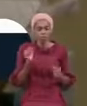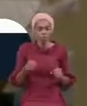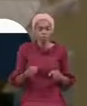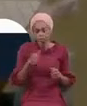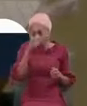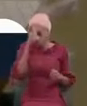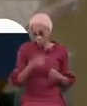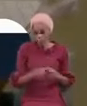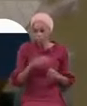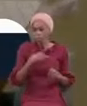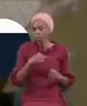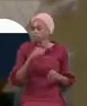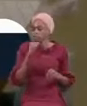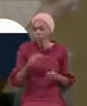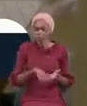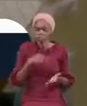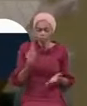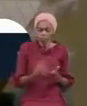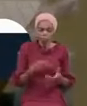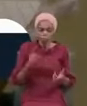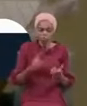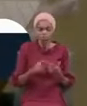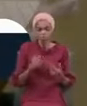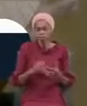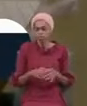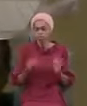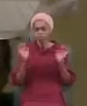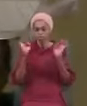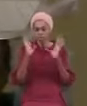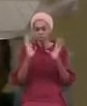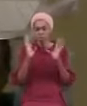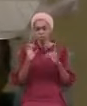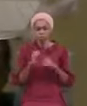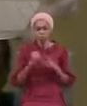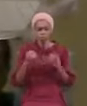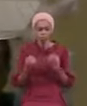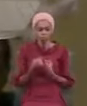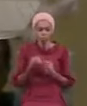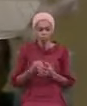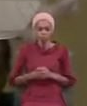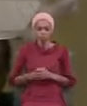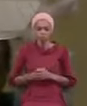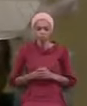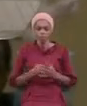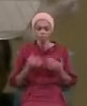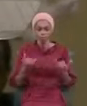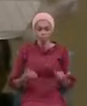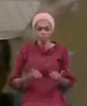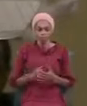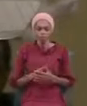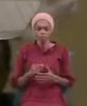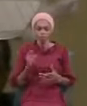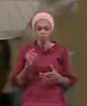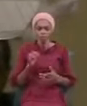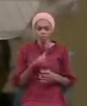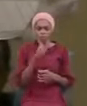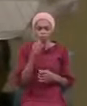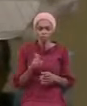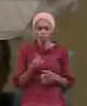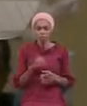la question est celle-ci quelle est la signification du CES ribin dans l'habillement